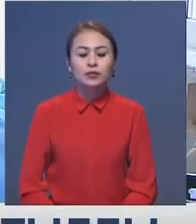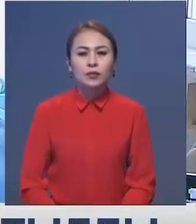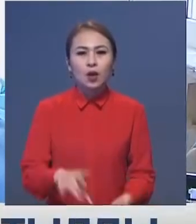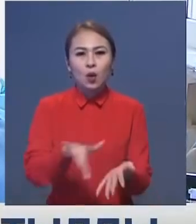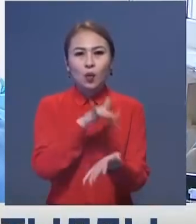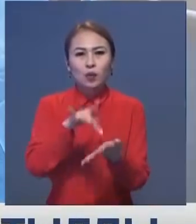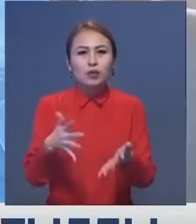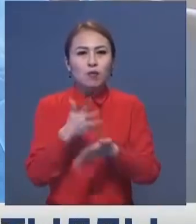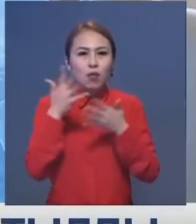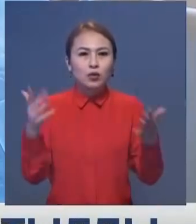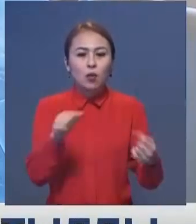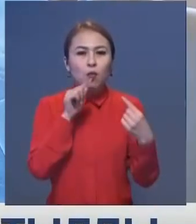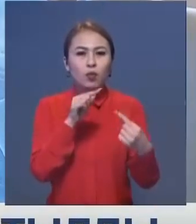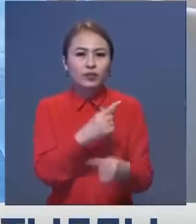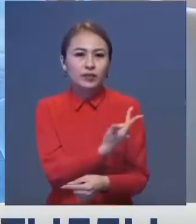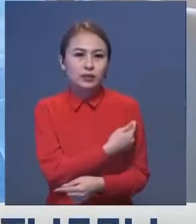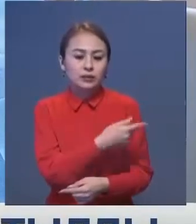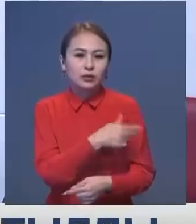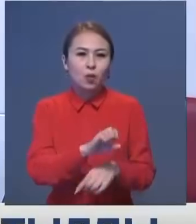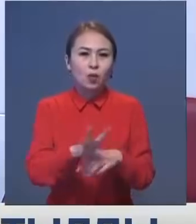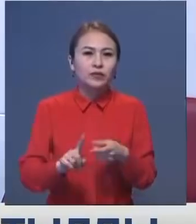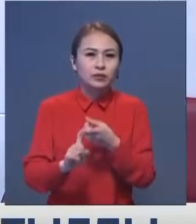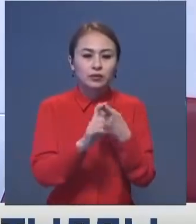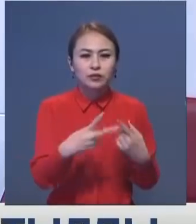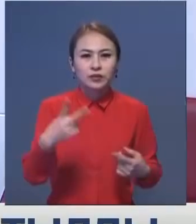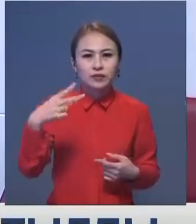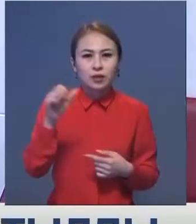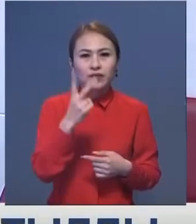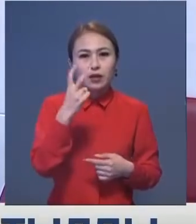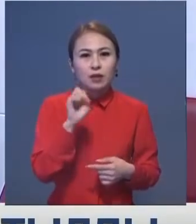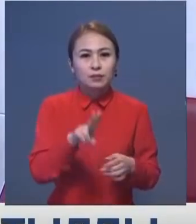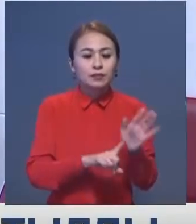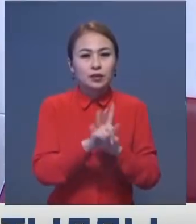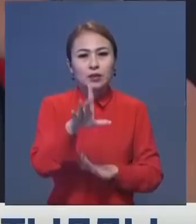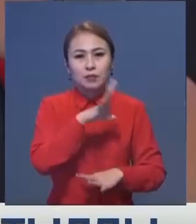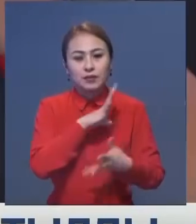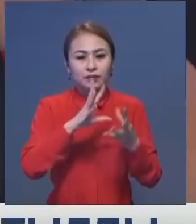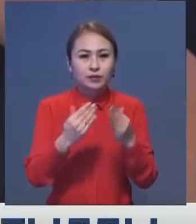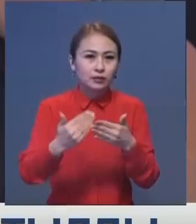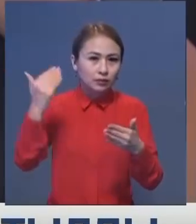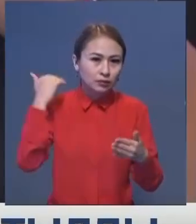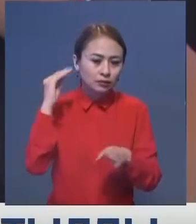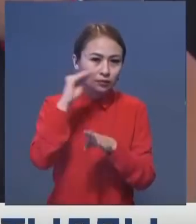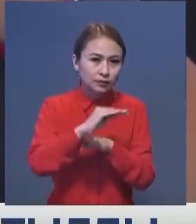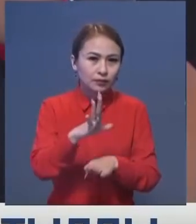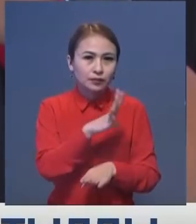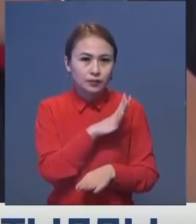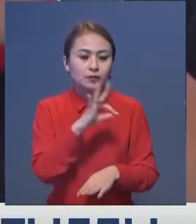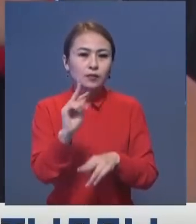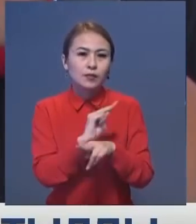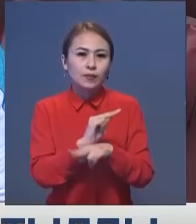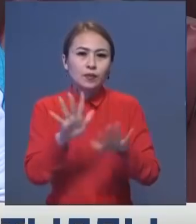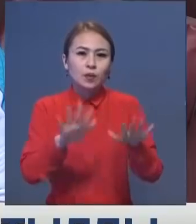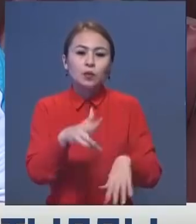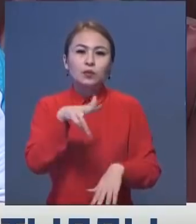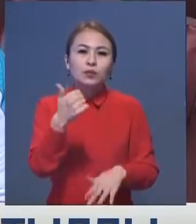Мегаполисте коронавирусқа қарсы жаппай егу өткен жұмада 2 сәуір күні басталған болатын. Вакцинация пункттері шаһардағы 70 емханада,